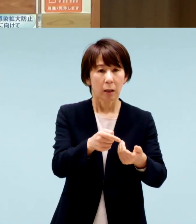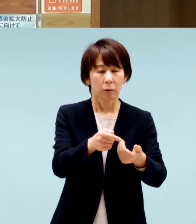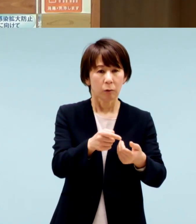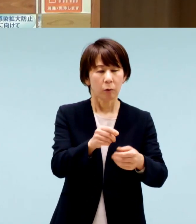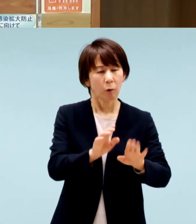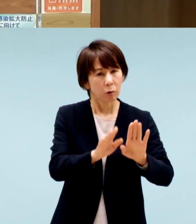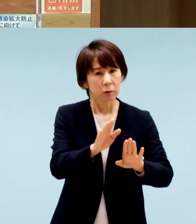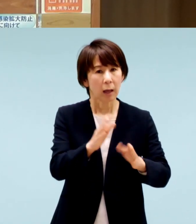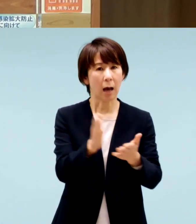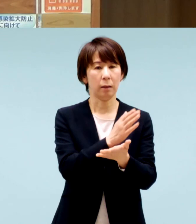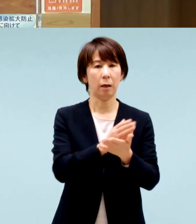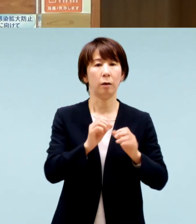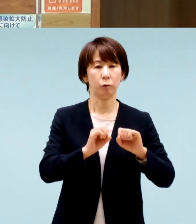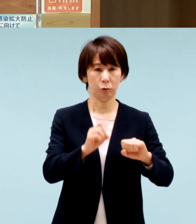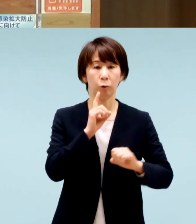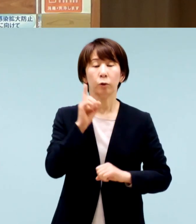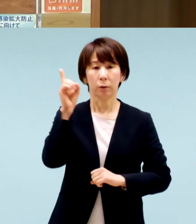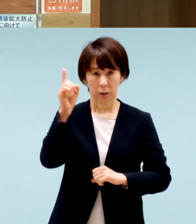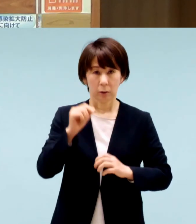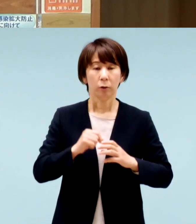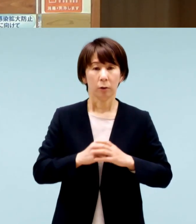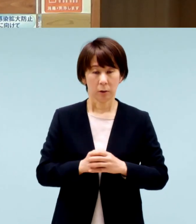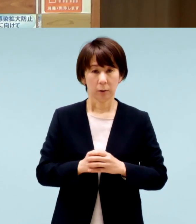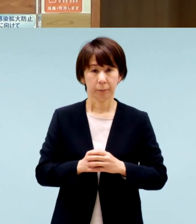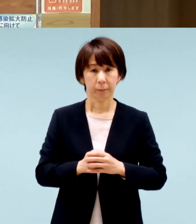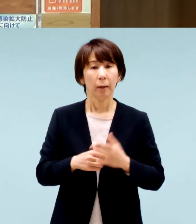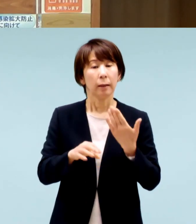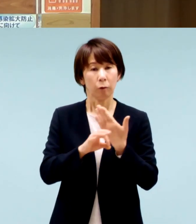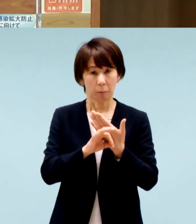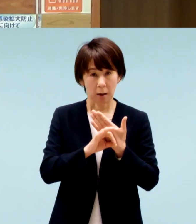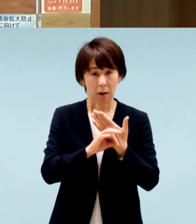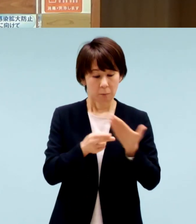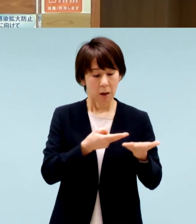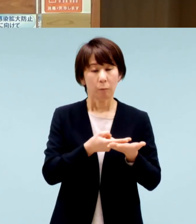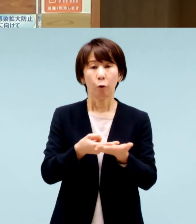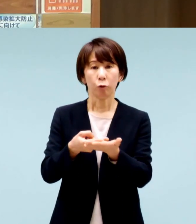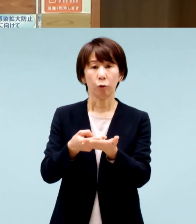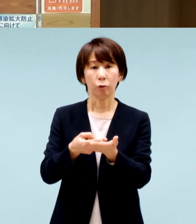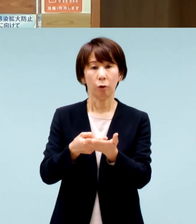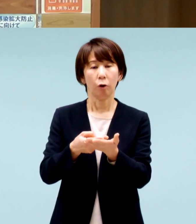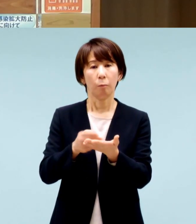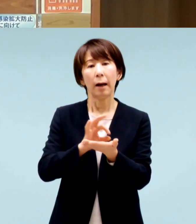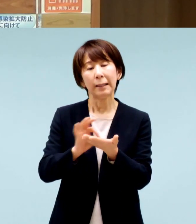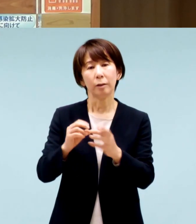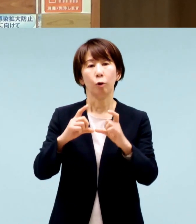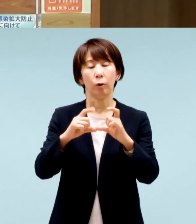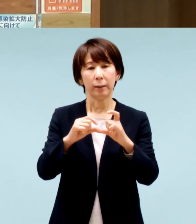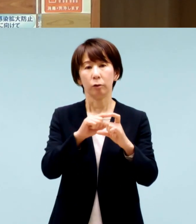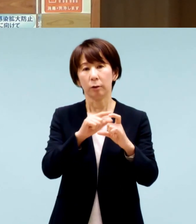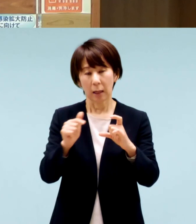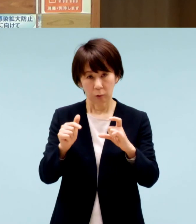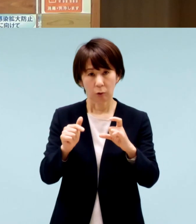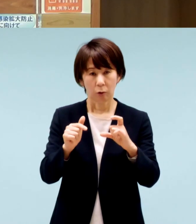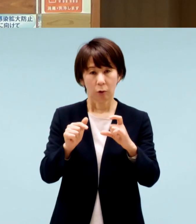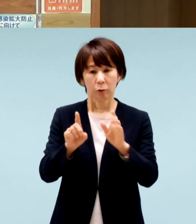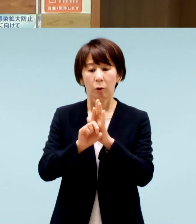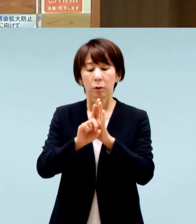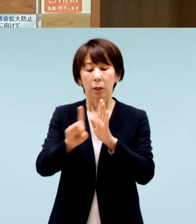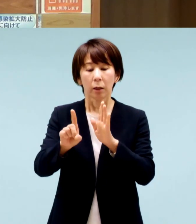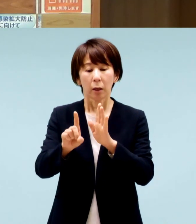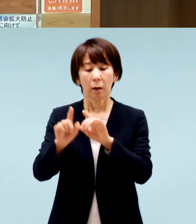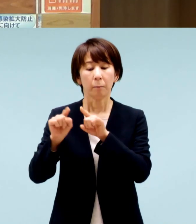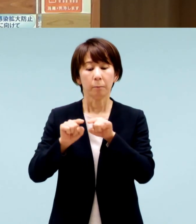けども、例えば病床の使用率ですとかそういった宣言に移る前の具体的な基準を国に示してほしい